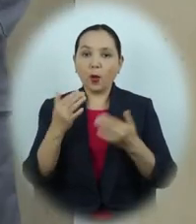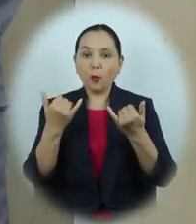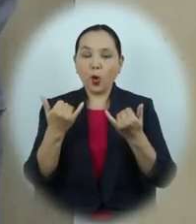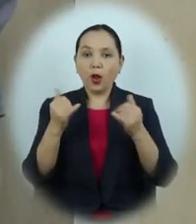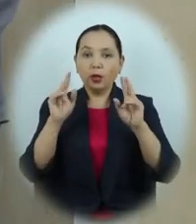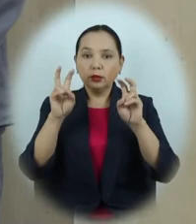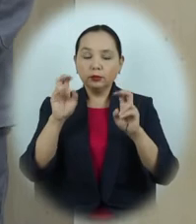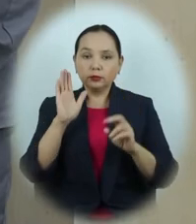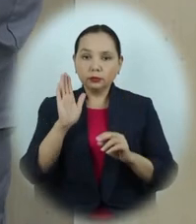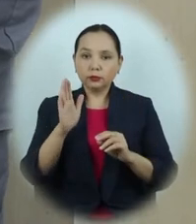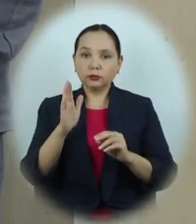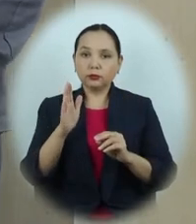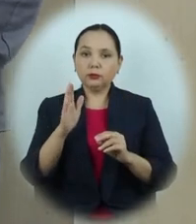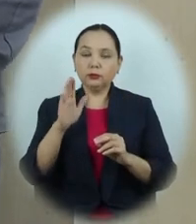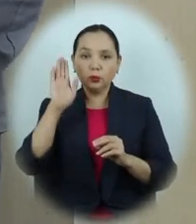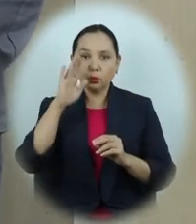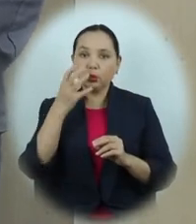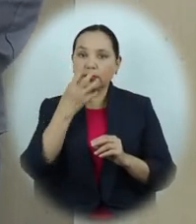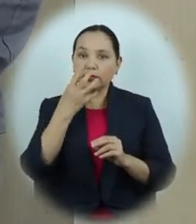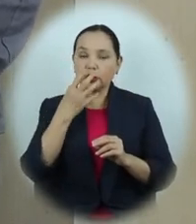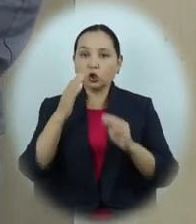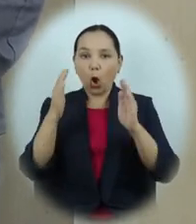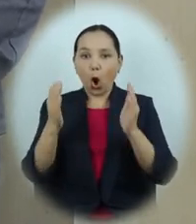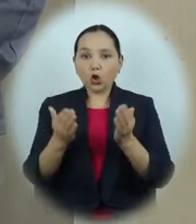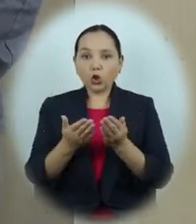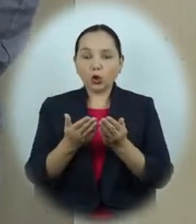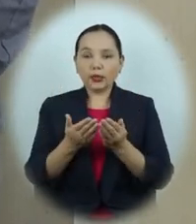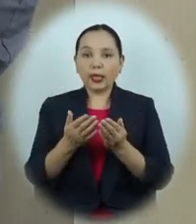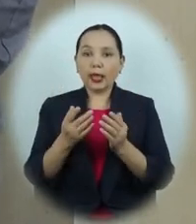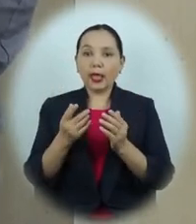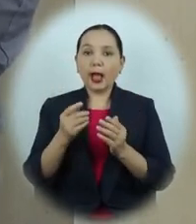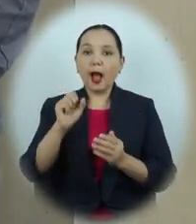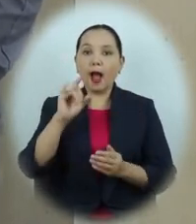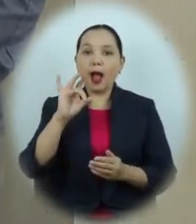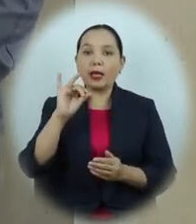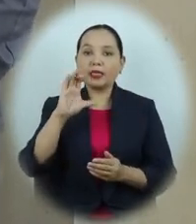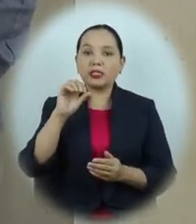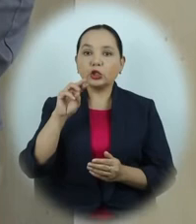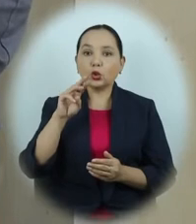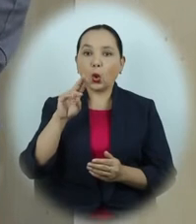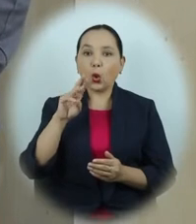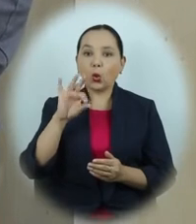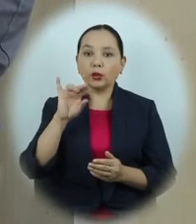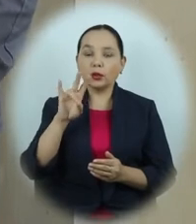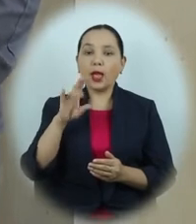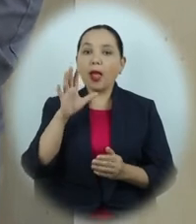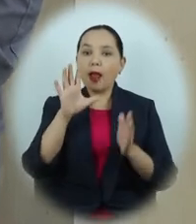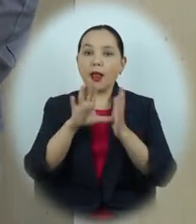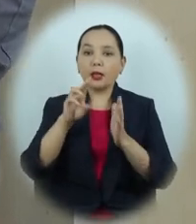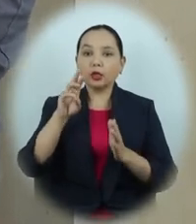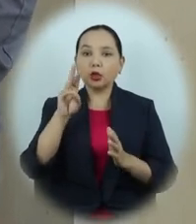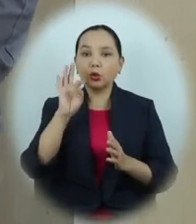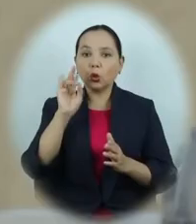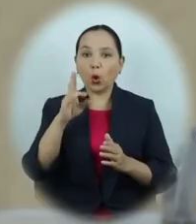Bugungi mavzuimiz suv isitish qozoni, ya'ni Ariston. Bu elektr toki yordamida